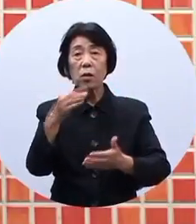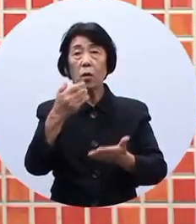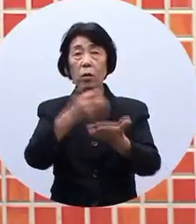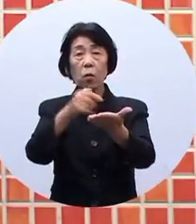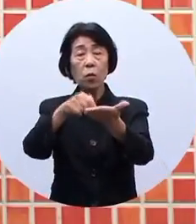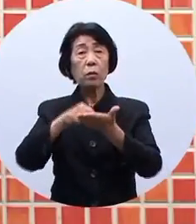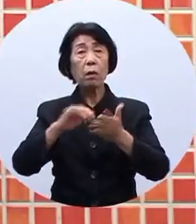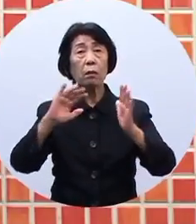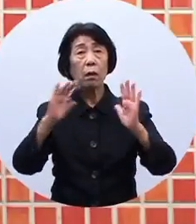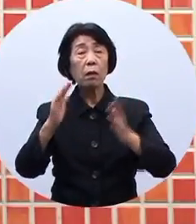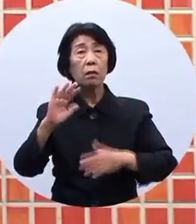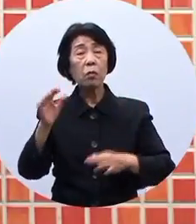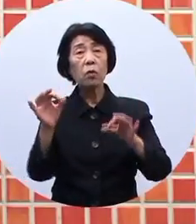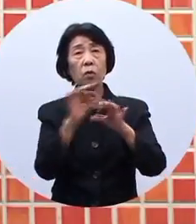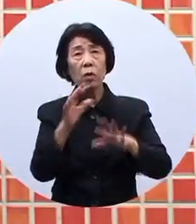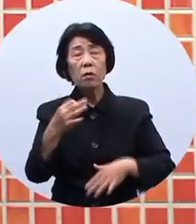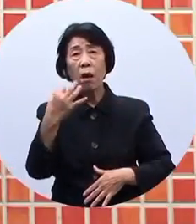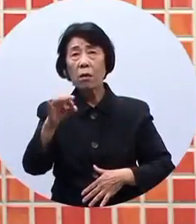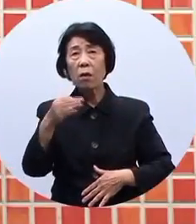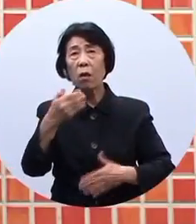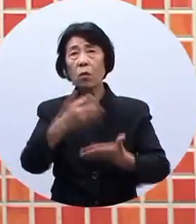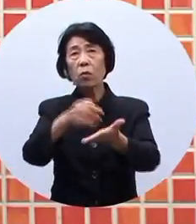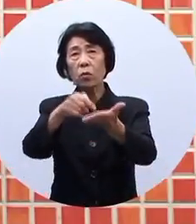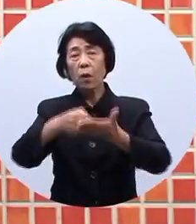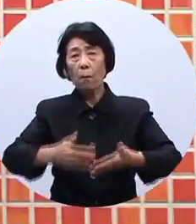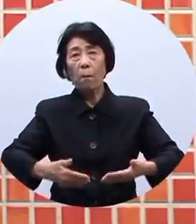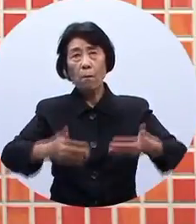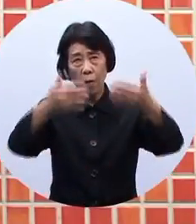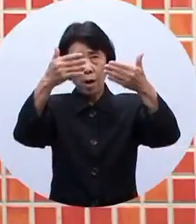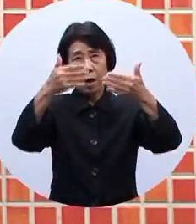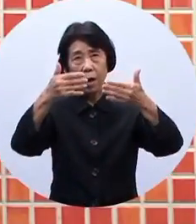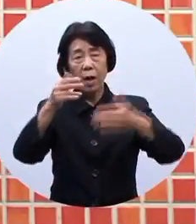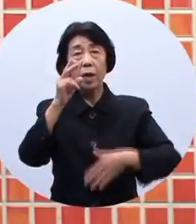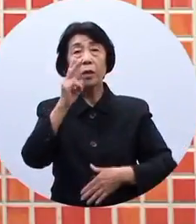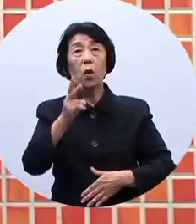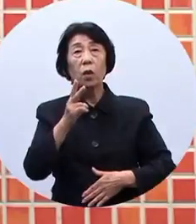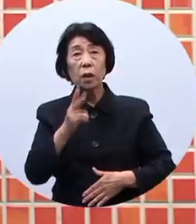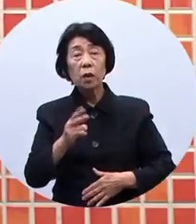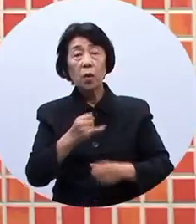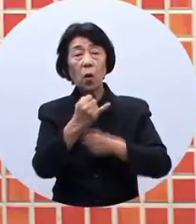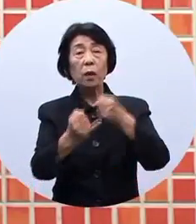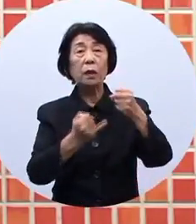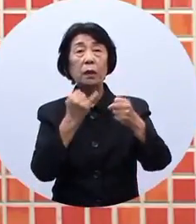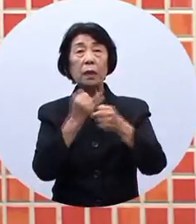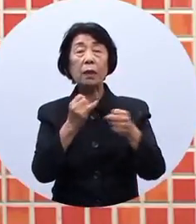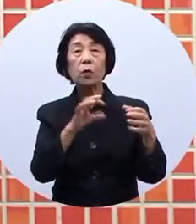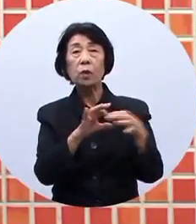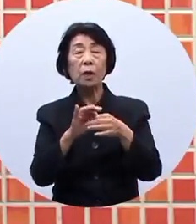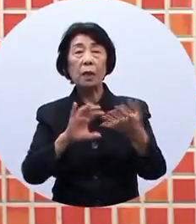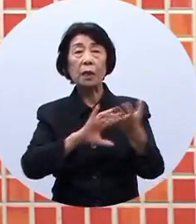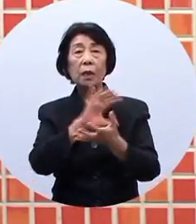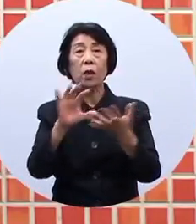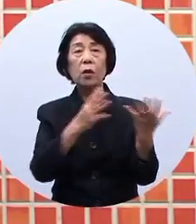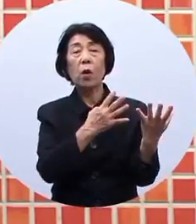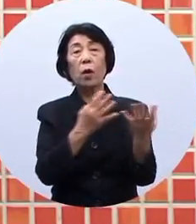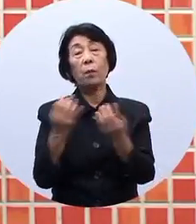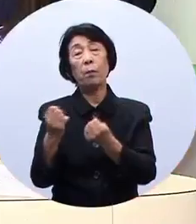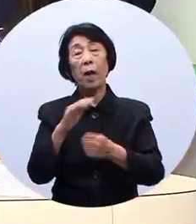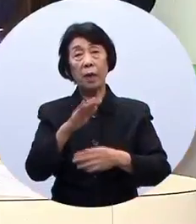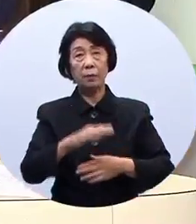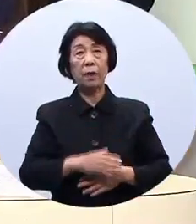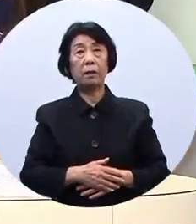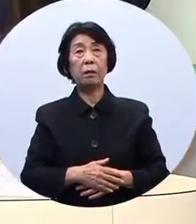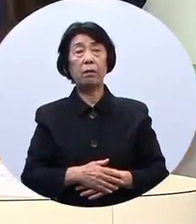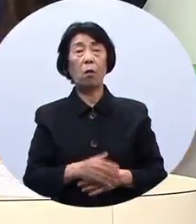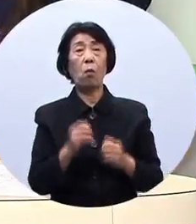なかったのに突然料金請求画面が出てきたというような、インターネットに関係したトラブルが多くあります。